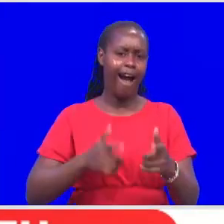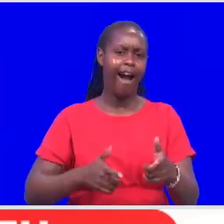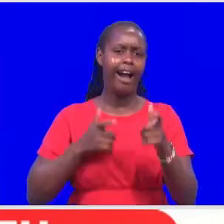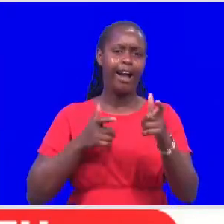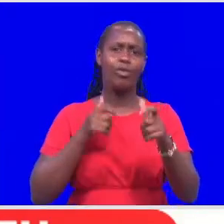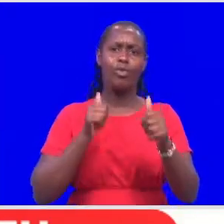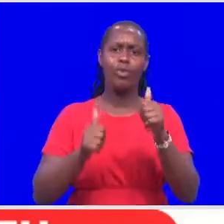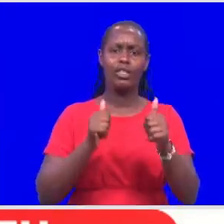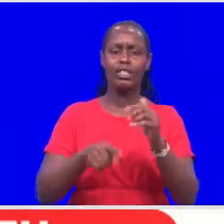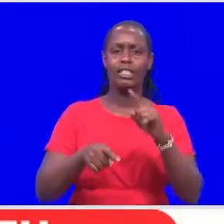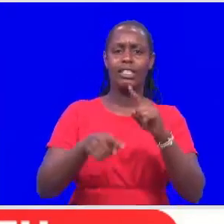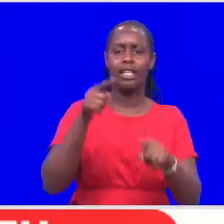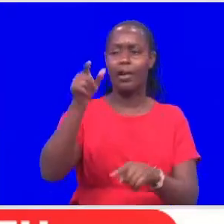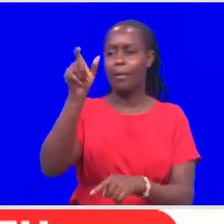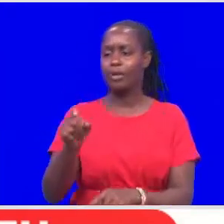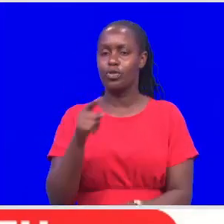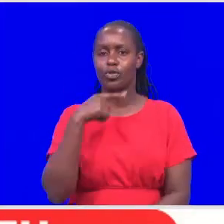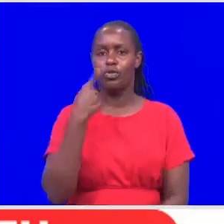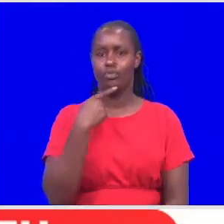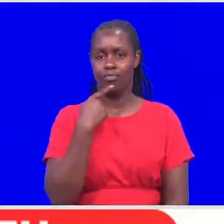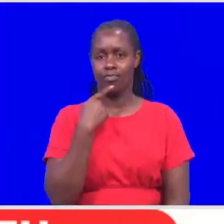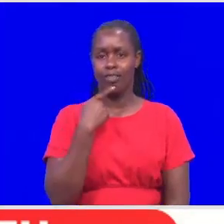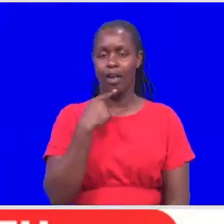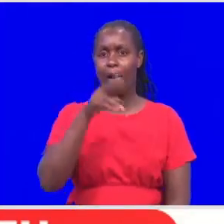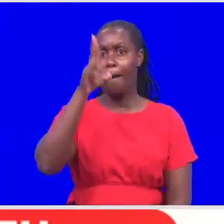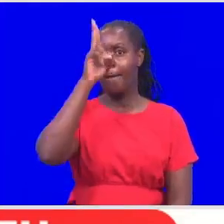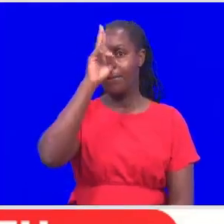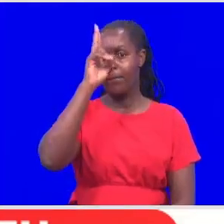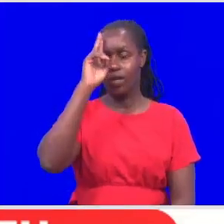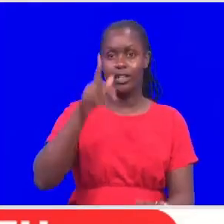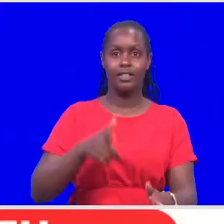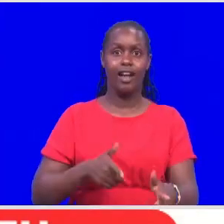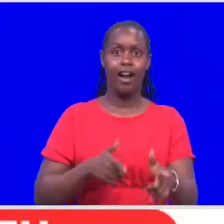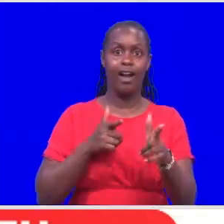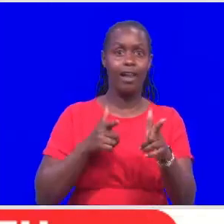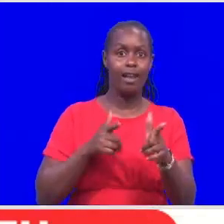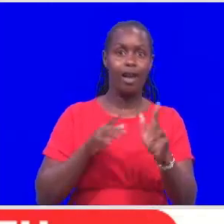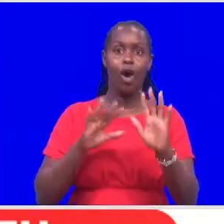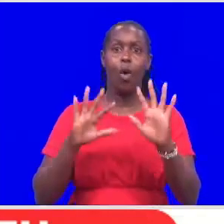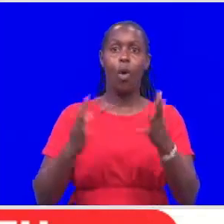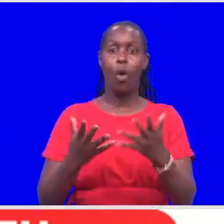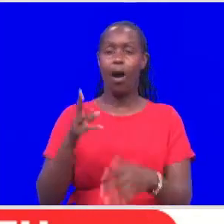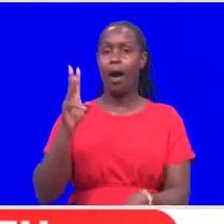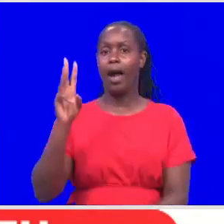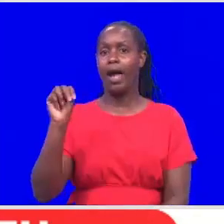who. Whether it's the police gun, whether it's the NPR gun,